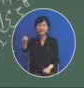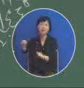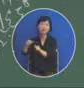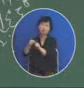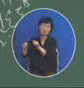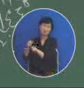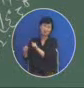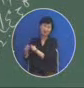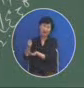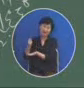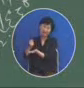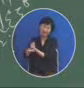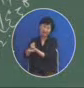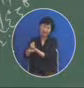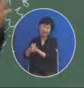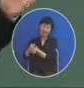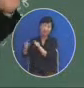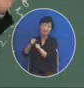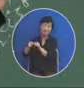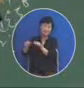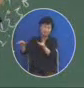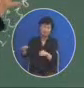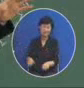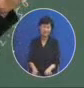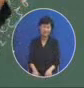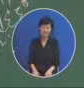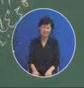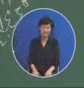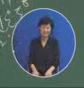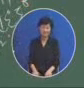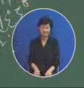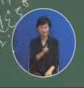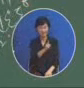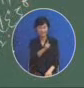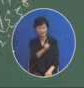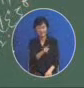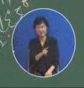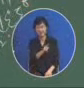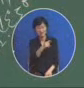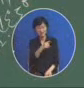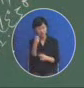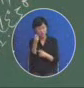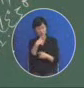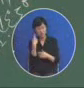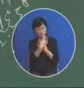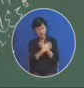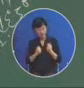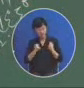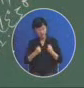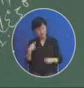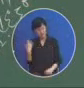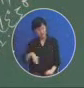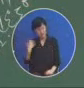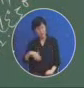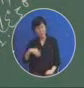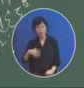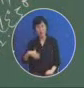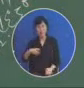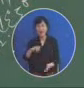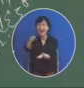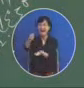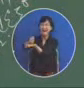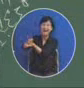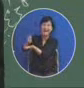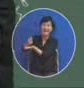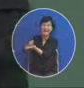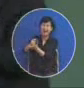yet. They say all these strange things about us. 뭐야 그런데 얘기나 우리게 얘기하다가 하, 유광수 이거는 건강한 끝내준다 이런데. And then when we're talking, they're talking about our church, or